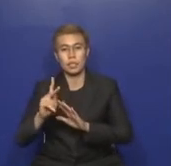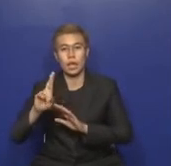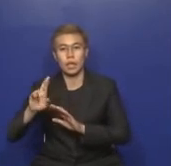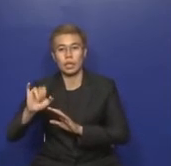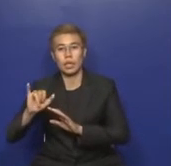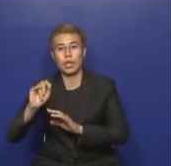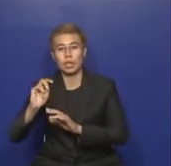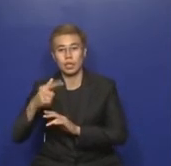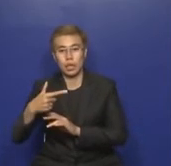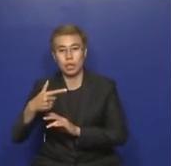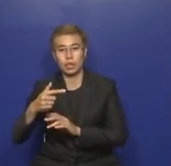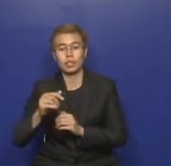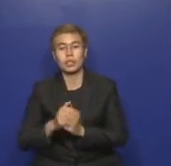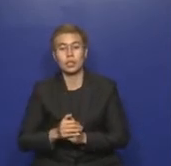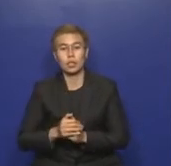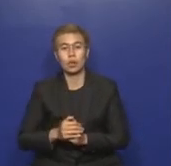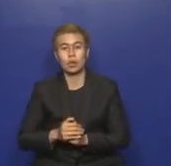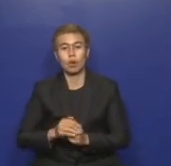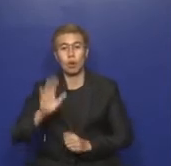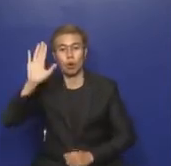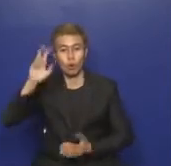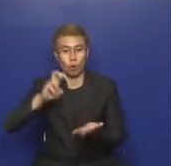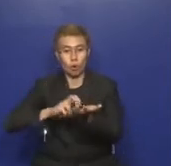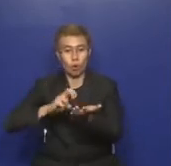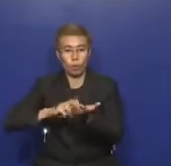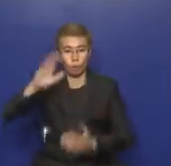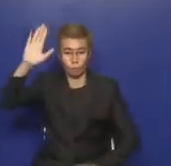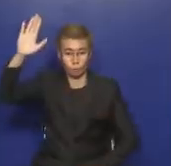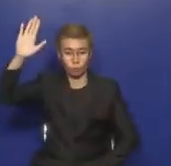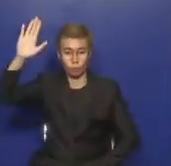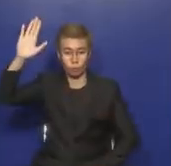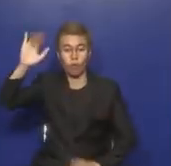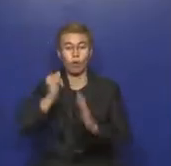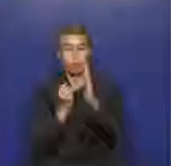ทองขอผู้รับรองค่ะ ครับผู้รับรองถูกต้องครับต่อไป